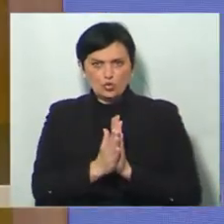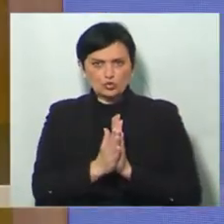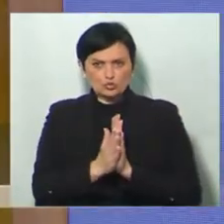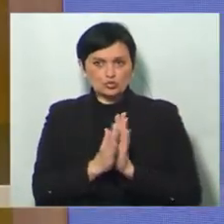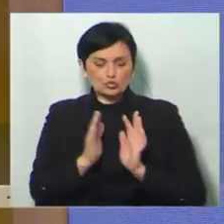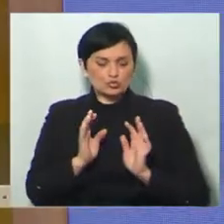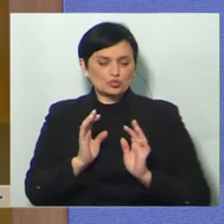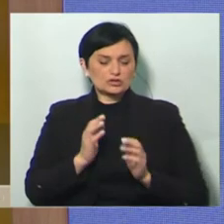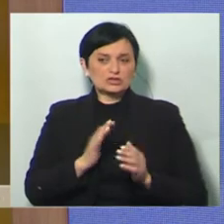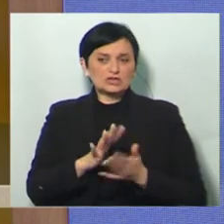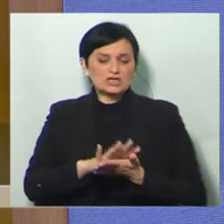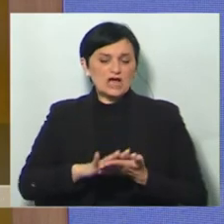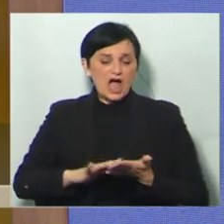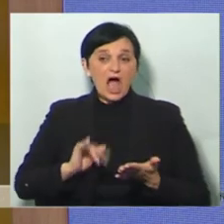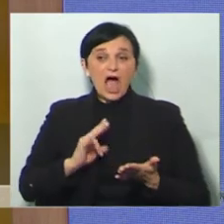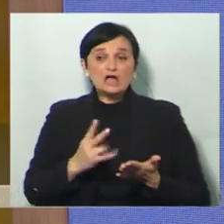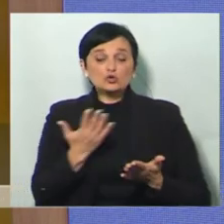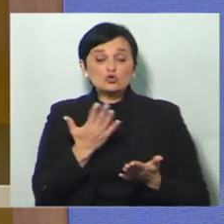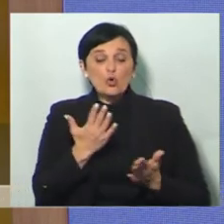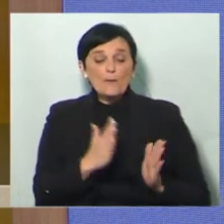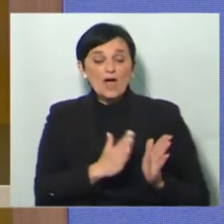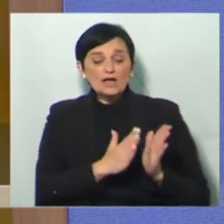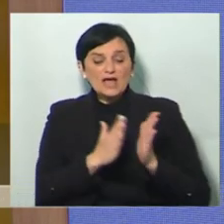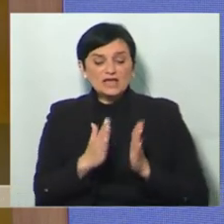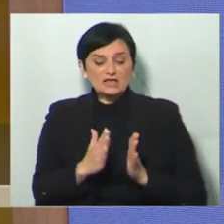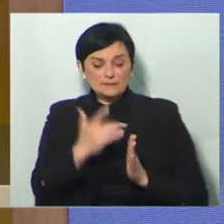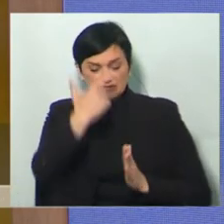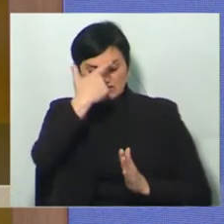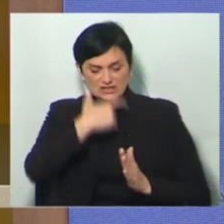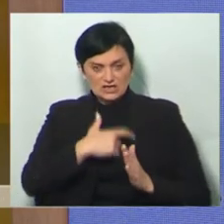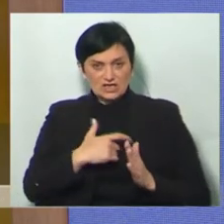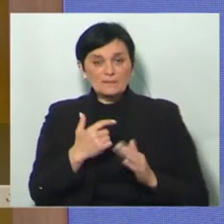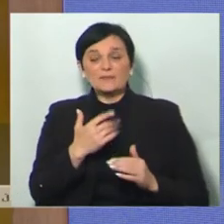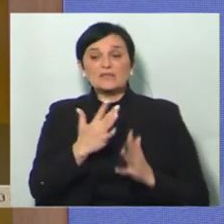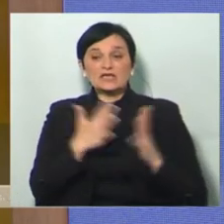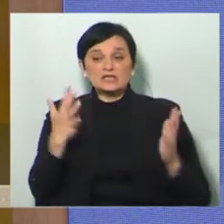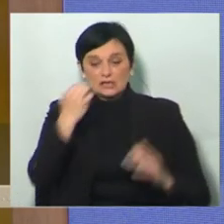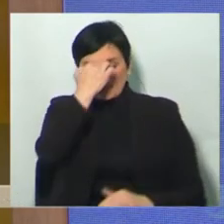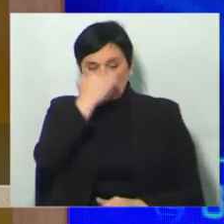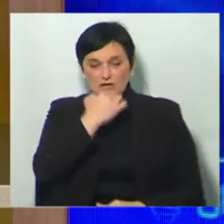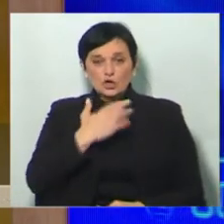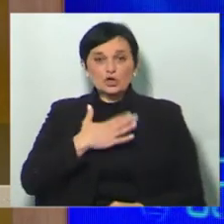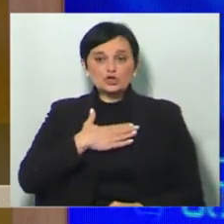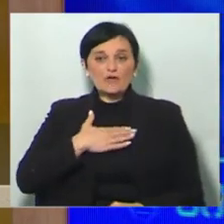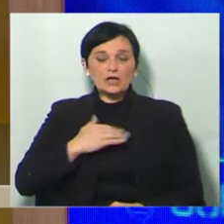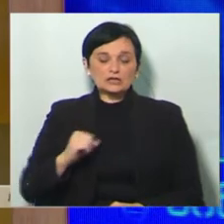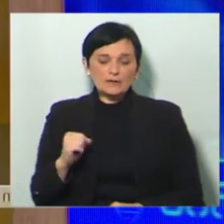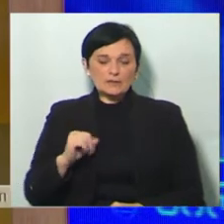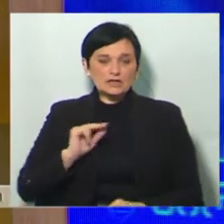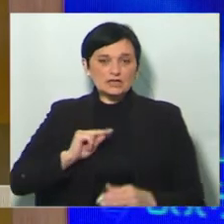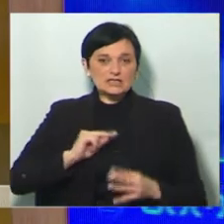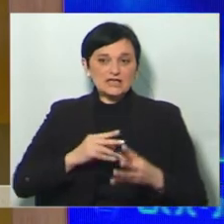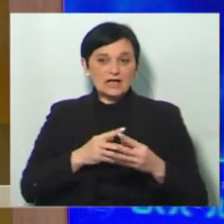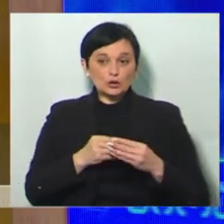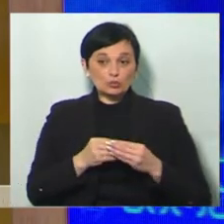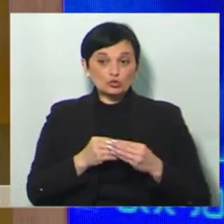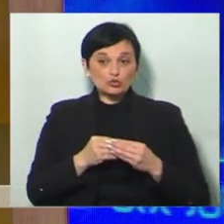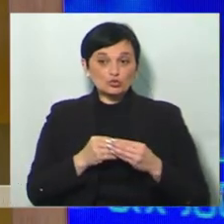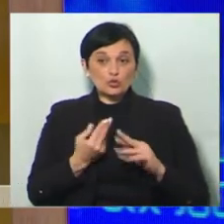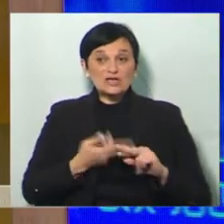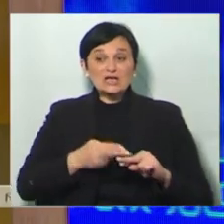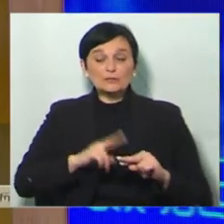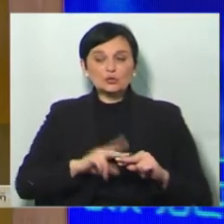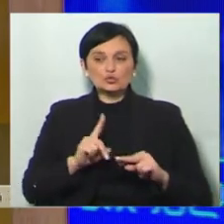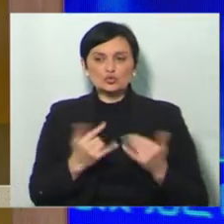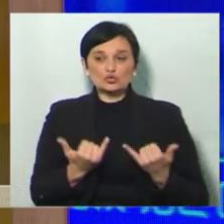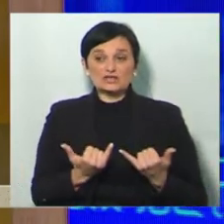გავაგრძელებთ შემდეგ ეტაპზე. Ანუ რომელ რაღაც ეტაპზე აღვანა გვჭირდება. დიახ. Ძალიან დიდი მადლობა ჩვენთან მეგობრობისთვის, თანამშრომლობისთვის და